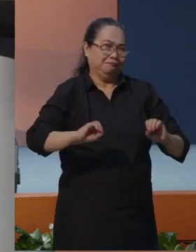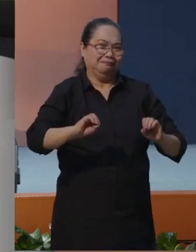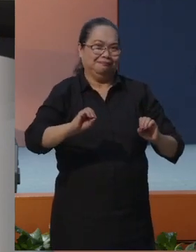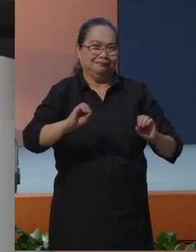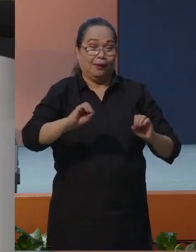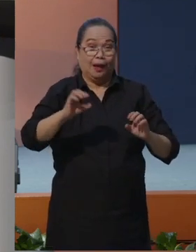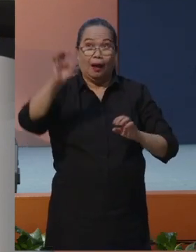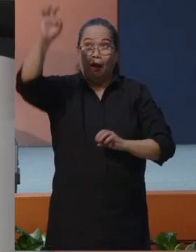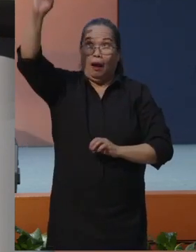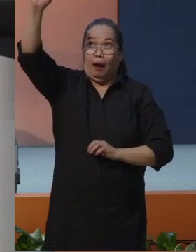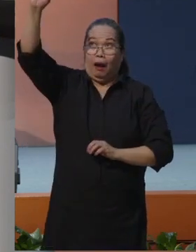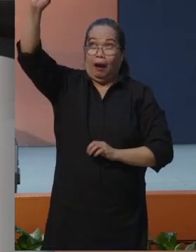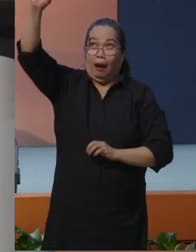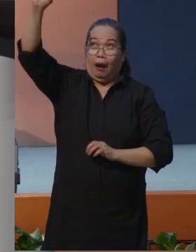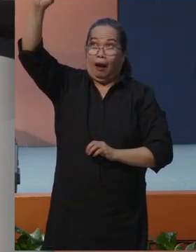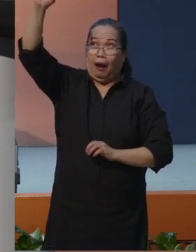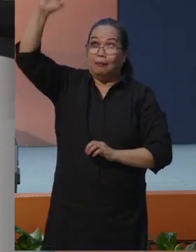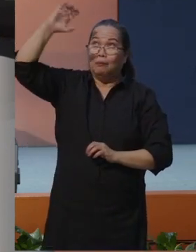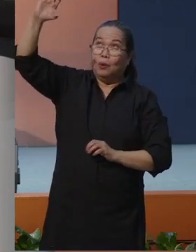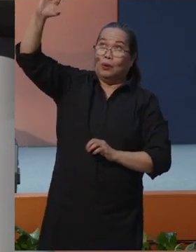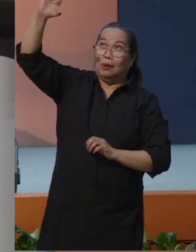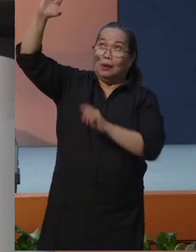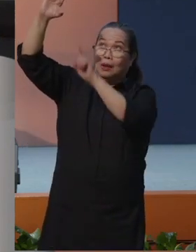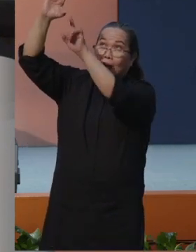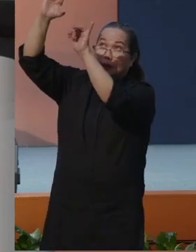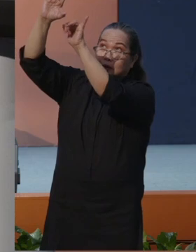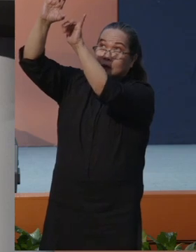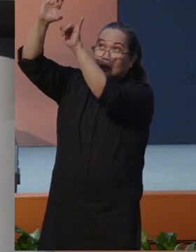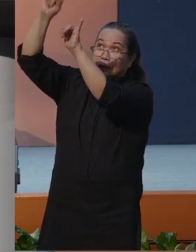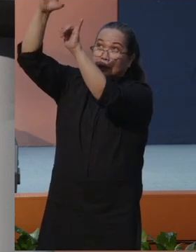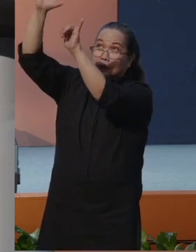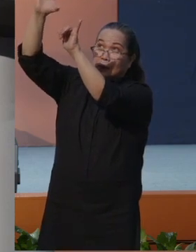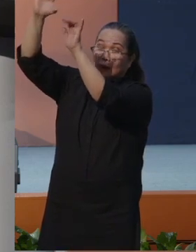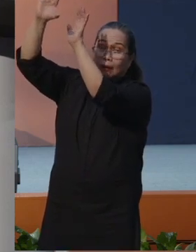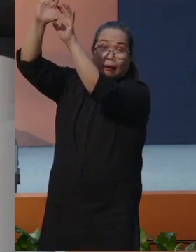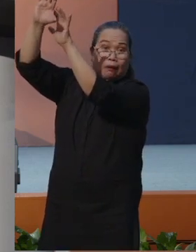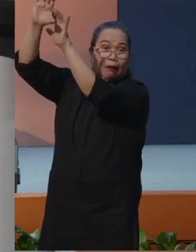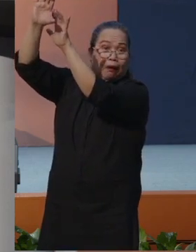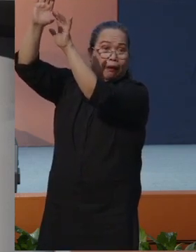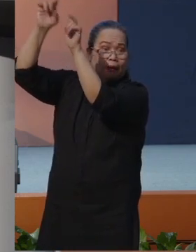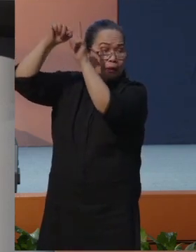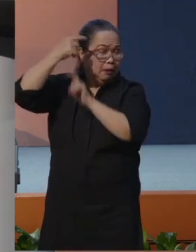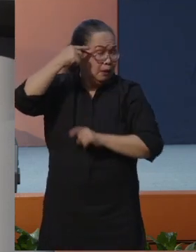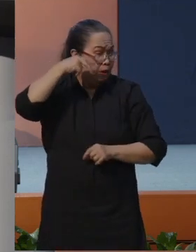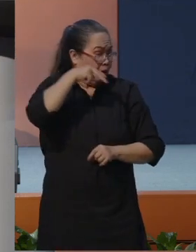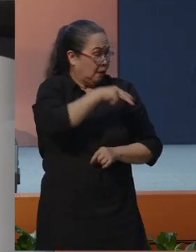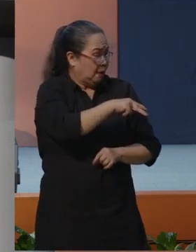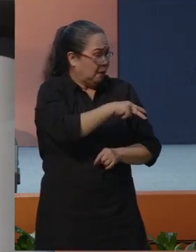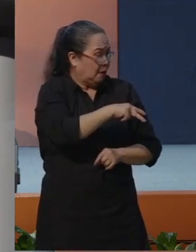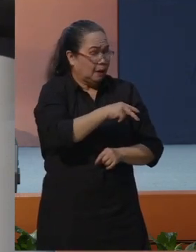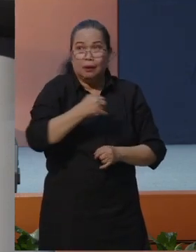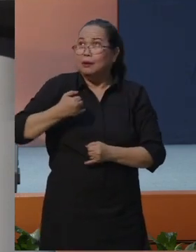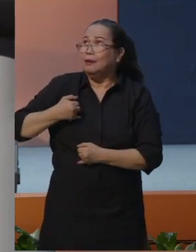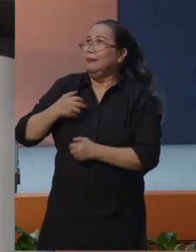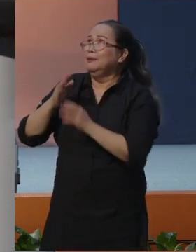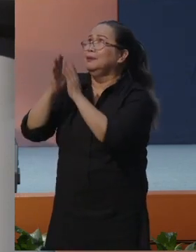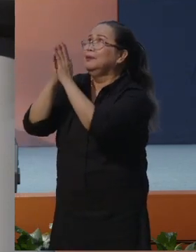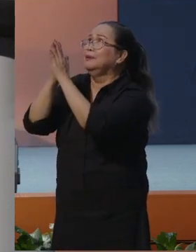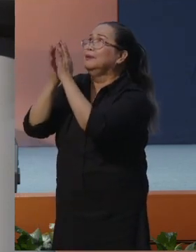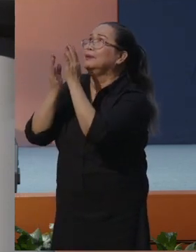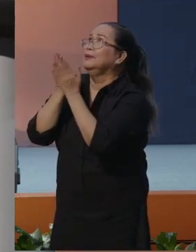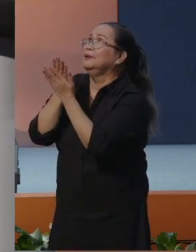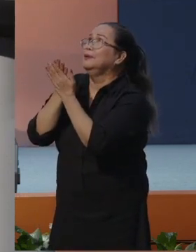like it before or since when the Lord heeded the voice of a man, for the Lord fought